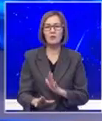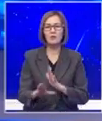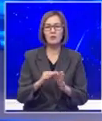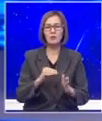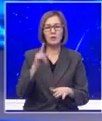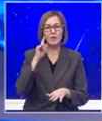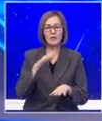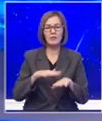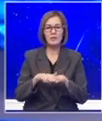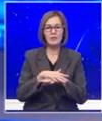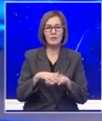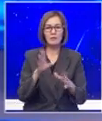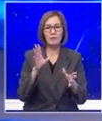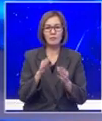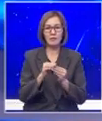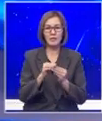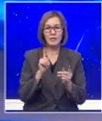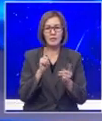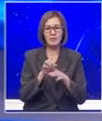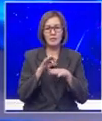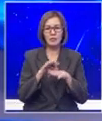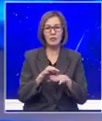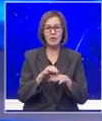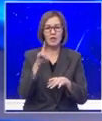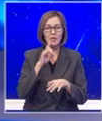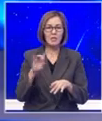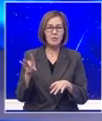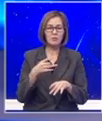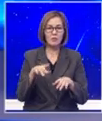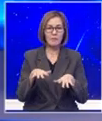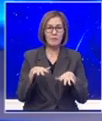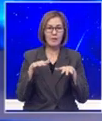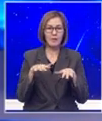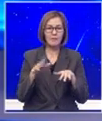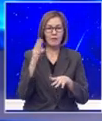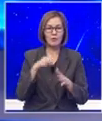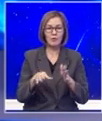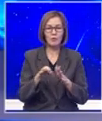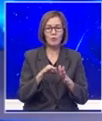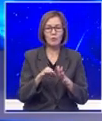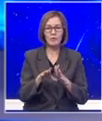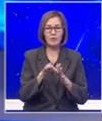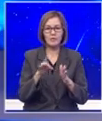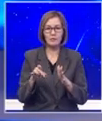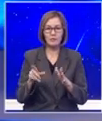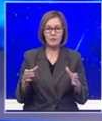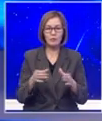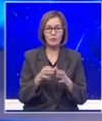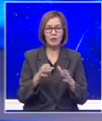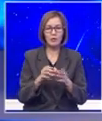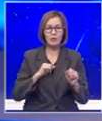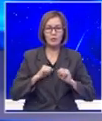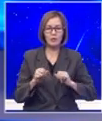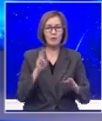Депутаттар ел ішінде Қазақстан Республикасы парламент сенаты мен мәжілісі Алматы облысының Еңбекші Қазақ ауданына жұмыс сапарымен барды. Онда өңірлік